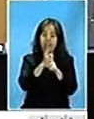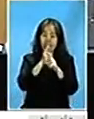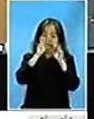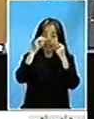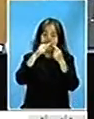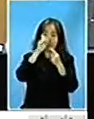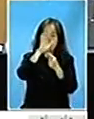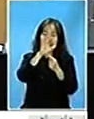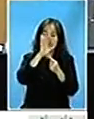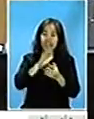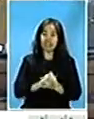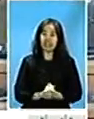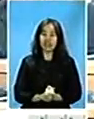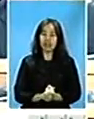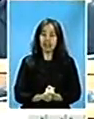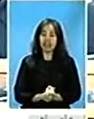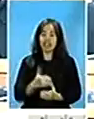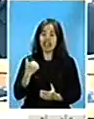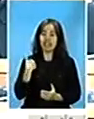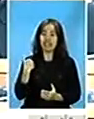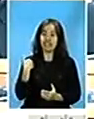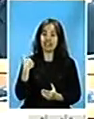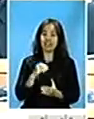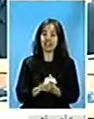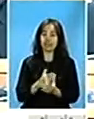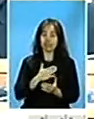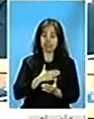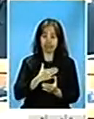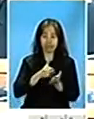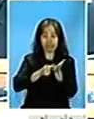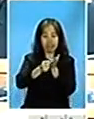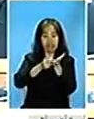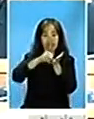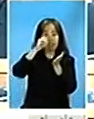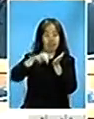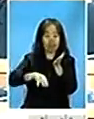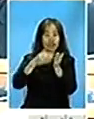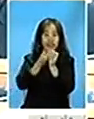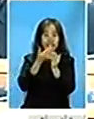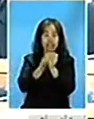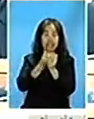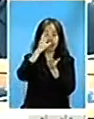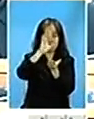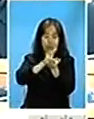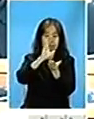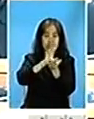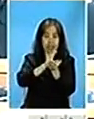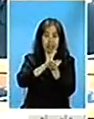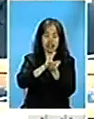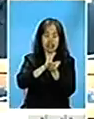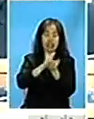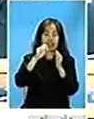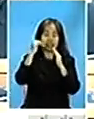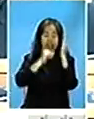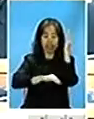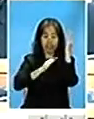านนะครับ ท่านประธานสภาที่เคารพครับที่ผมตัดเงินงบประมาณที่ใช้ใน3จังหวั